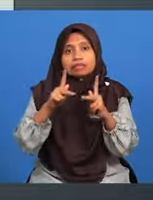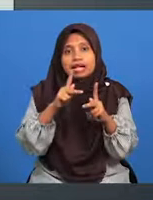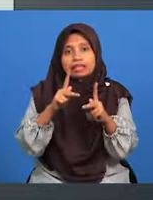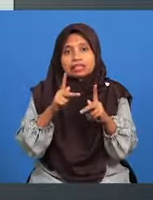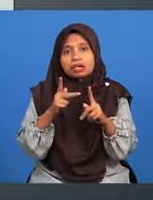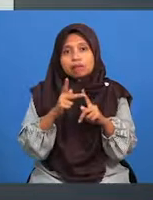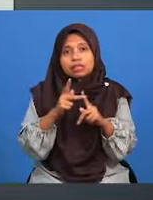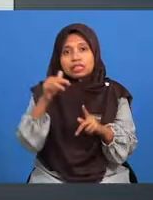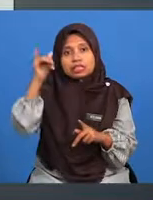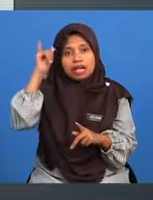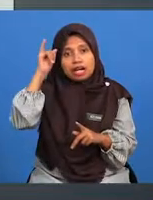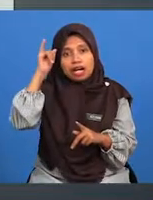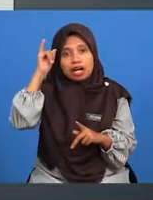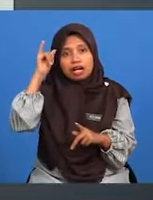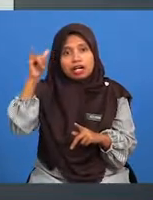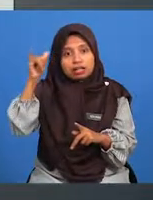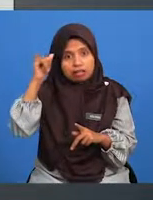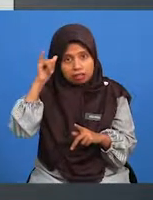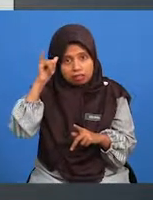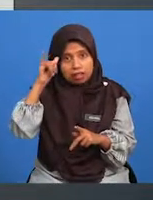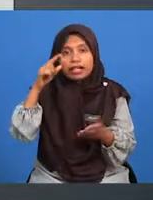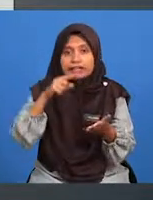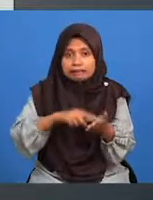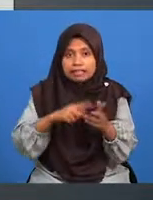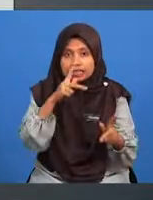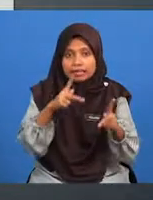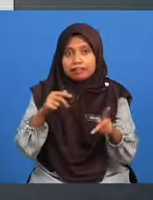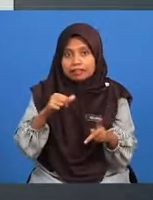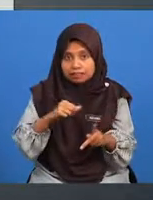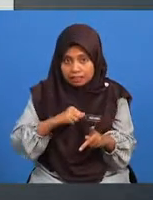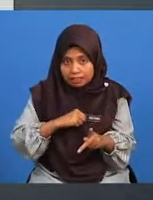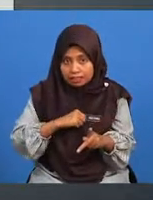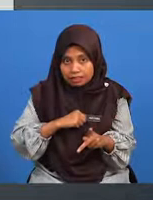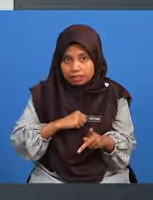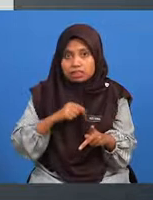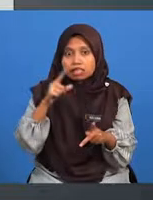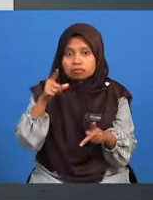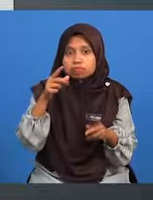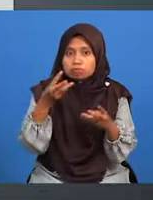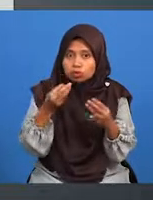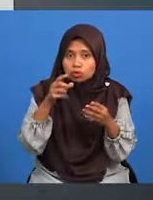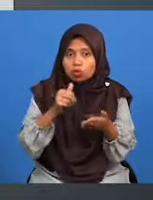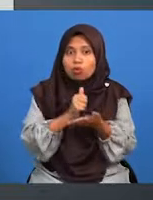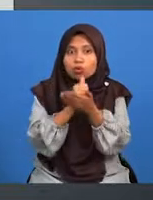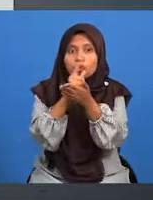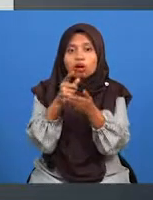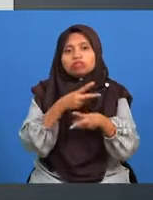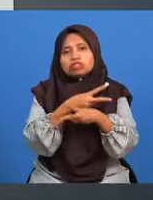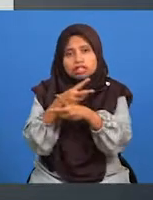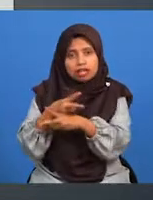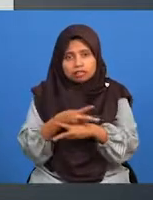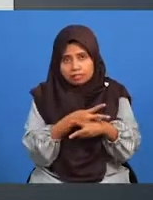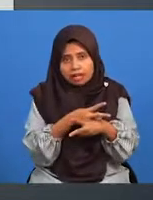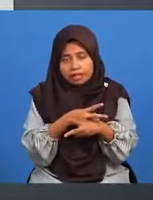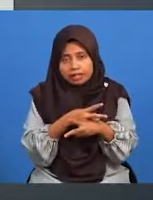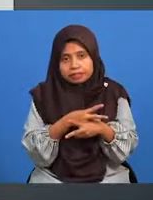kepada Yahya, Yahya, ini kereta saya yang saya minta tolong awak jagakan sepanjang saya